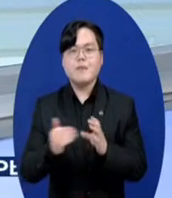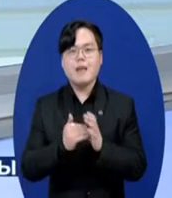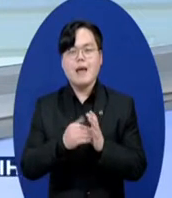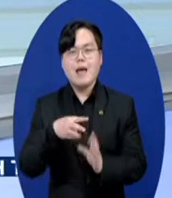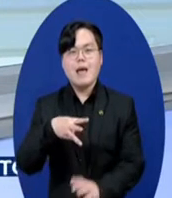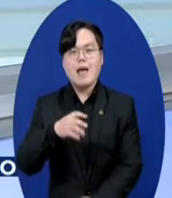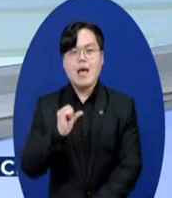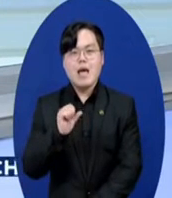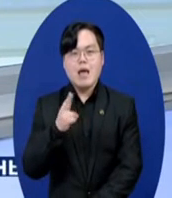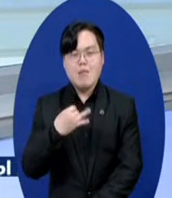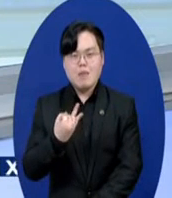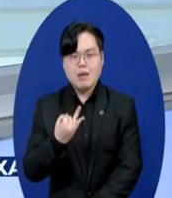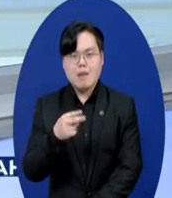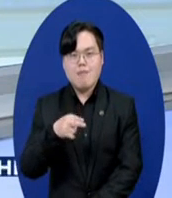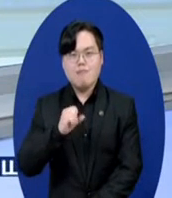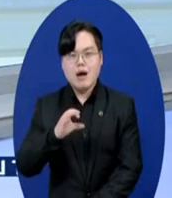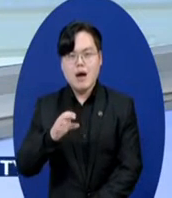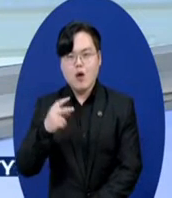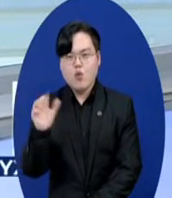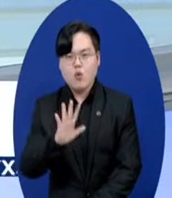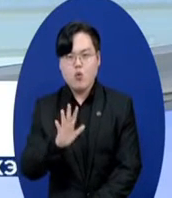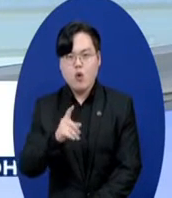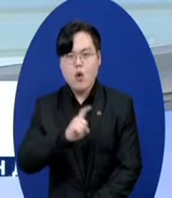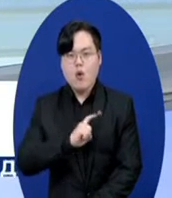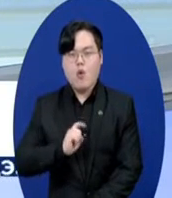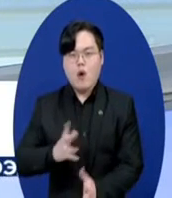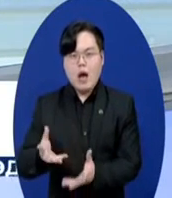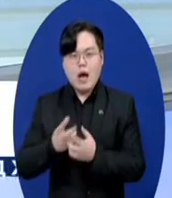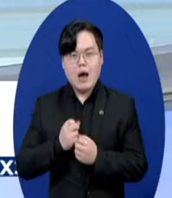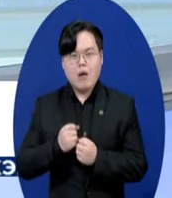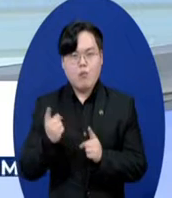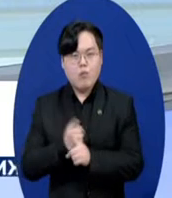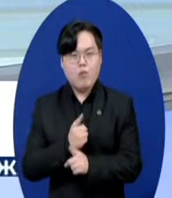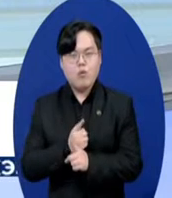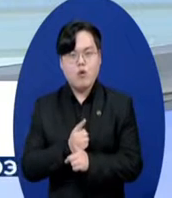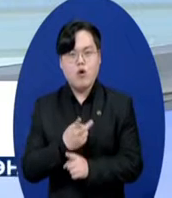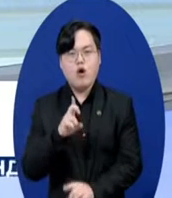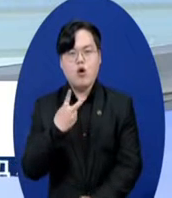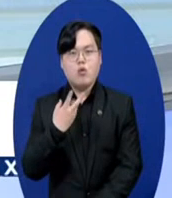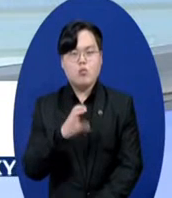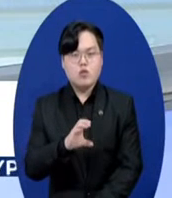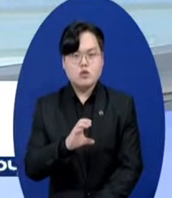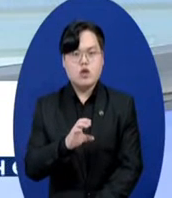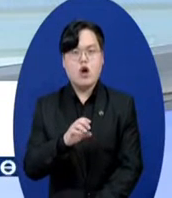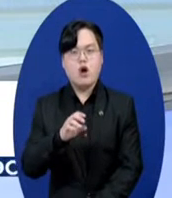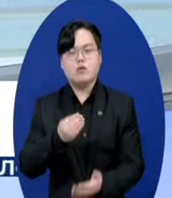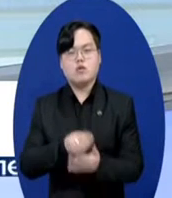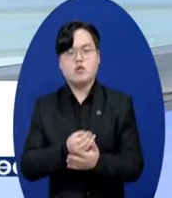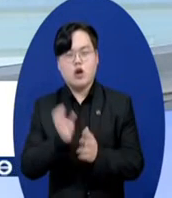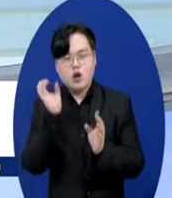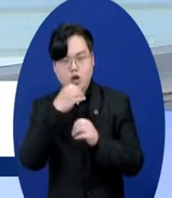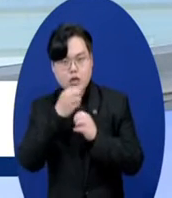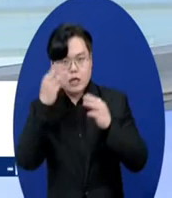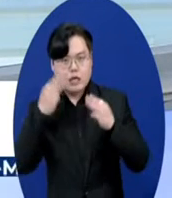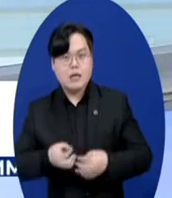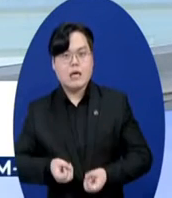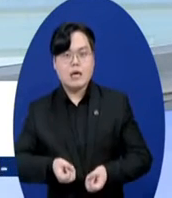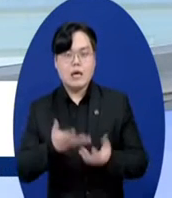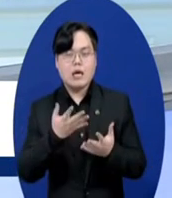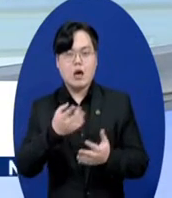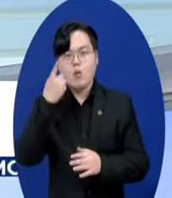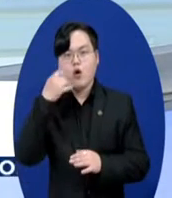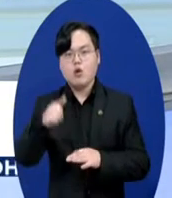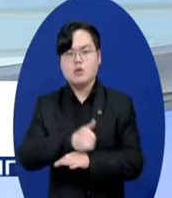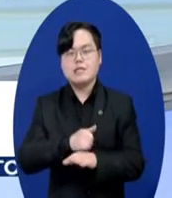меди пас эмнэлгээг үнгүй авч хууль бус хувьчлал явуулсан гэж Монгол Улсын засгийн газраас үзээд бүрсийн оншилгоо эмчилгээний төв болгох шийдвэр гаргасан. Тиймээс